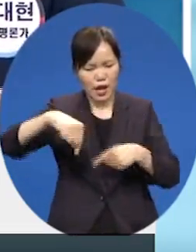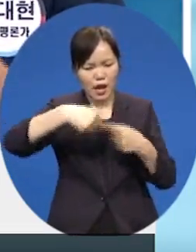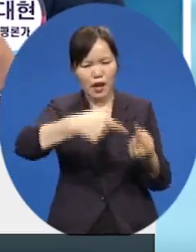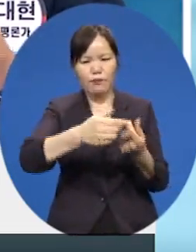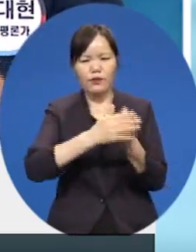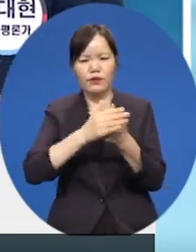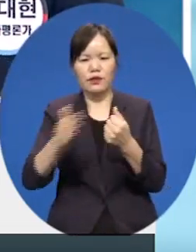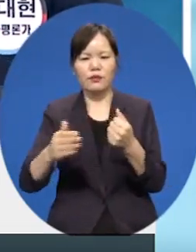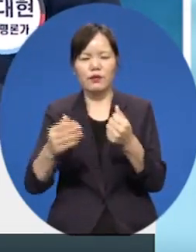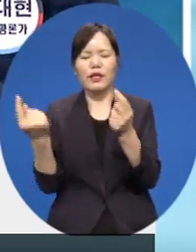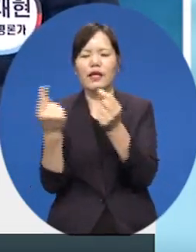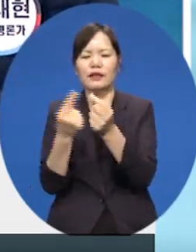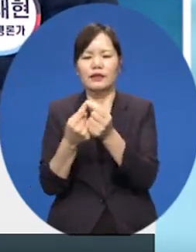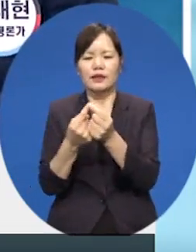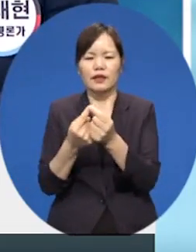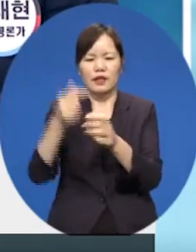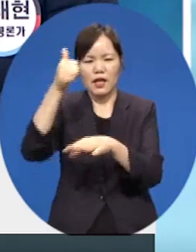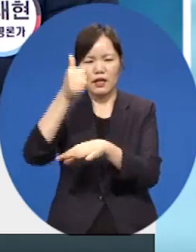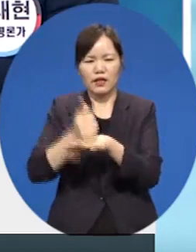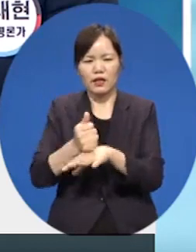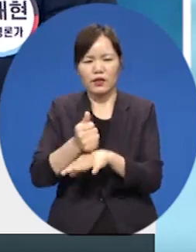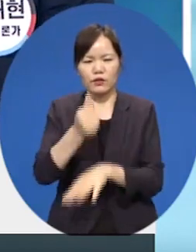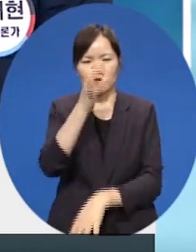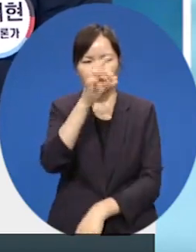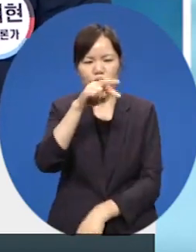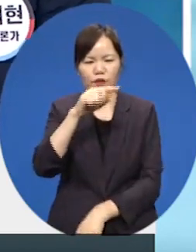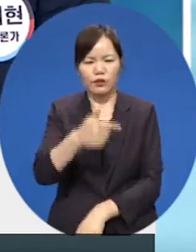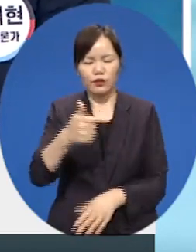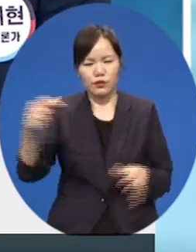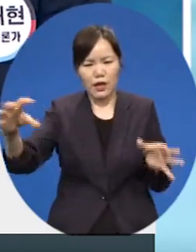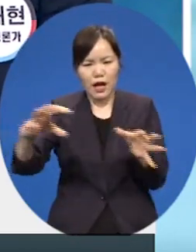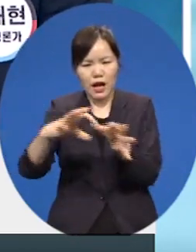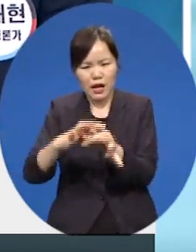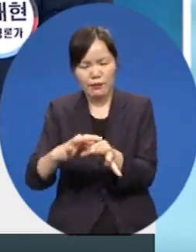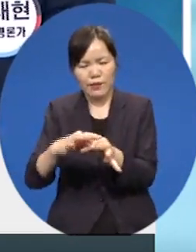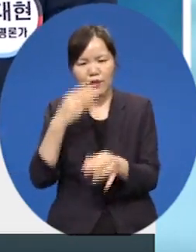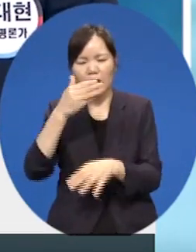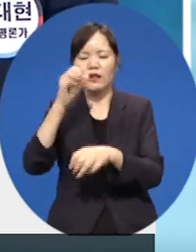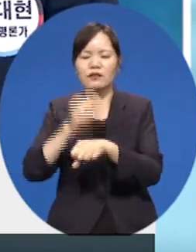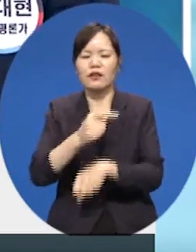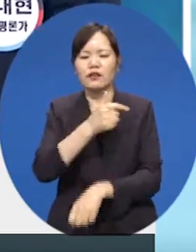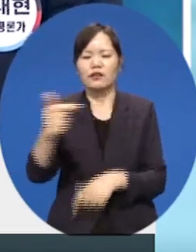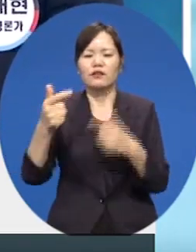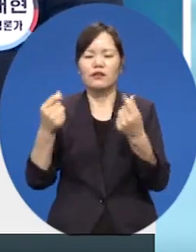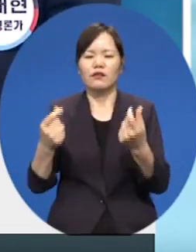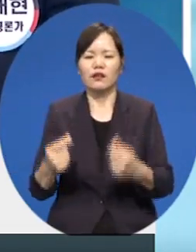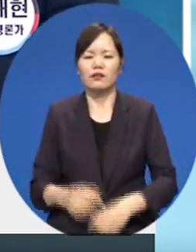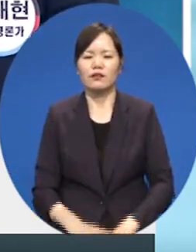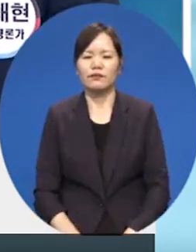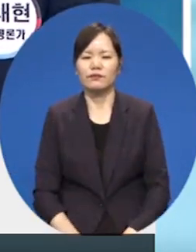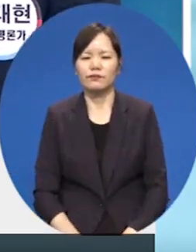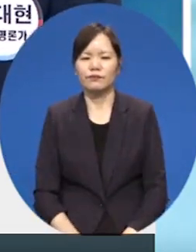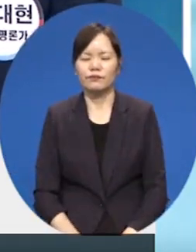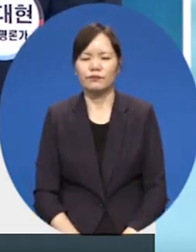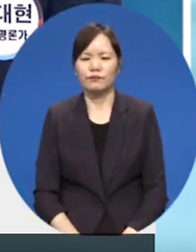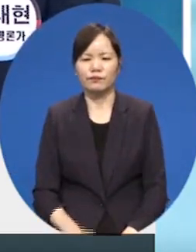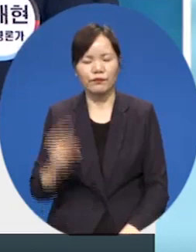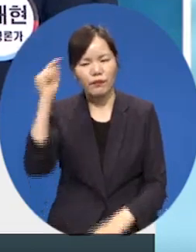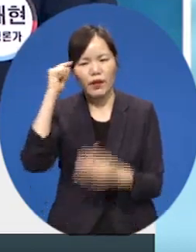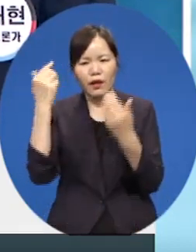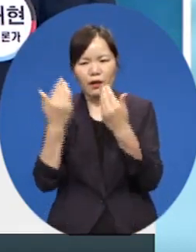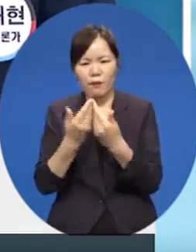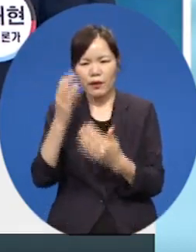1차적으로는 김종인이 결국 윤석열과 함께 갈 가능성은 매우 커졌다라고 보는 게 맞는 것 같습니다. 그 반대로